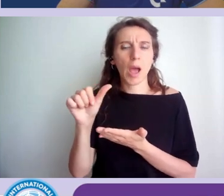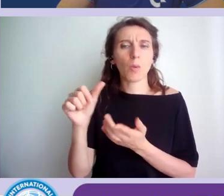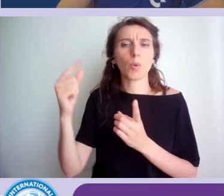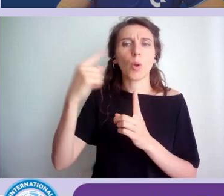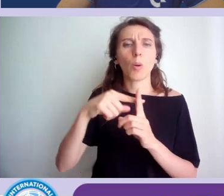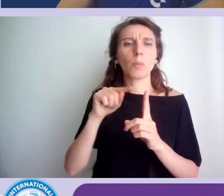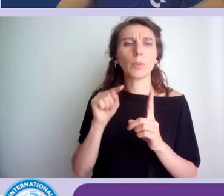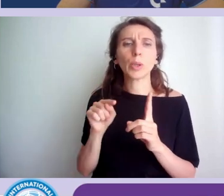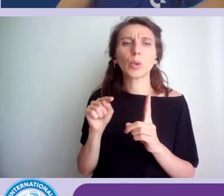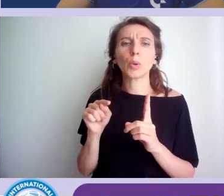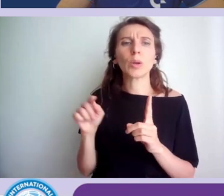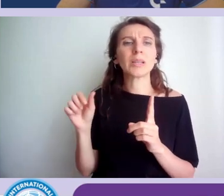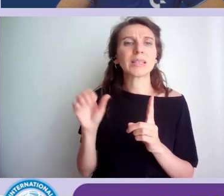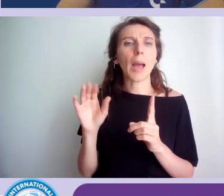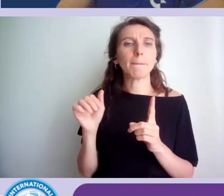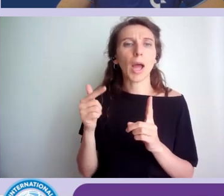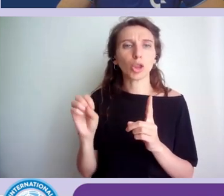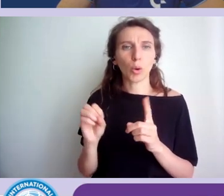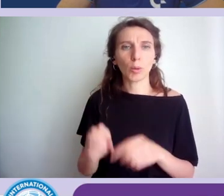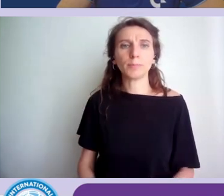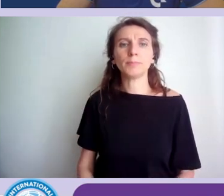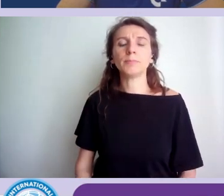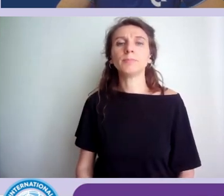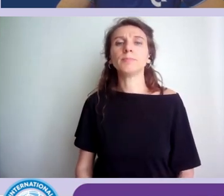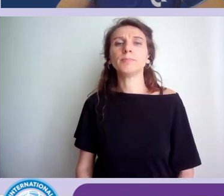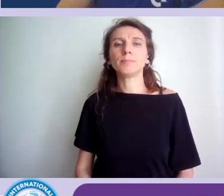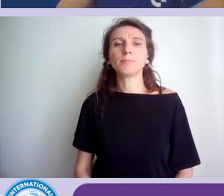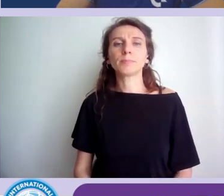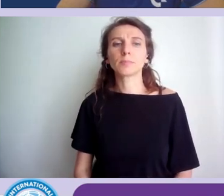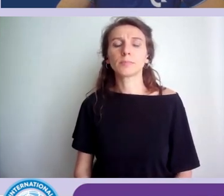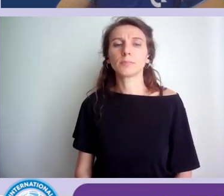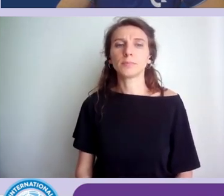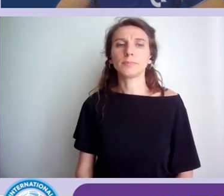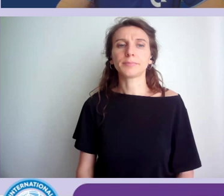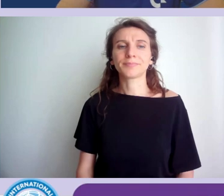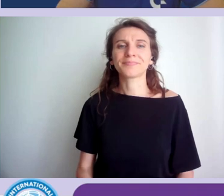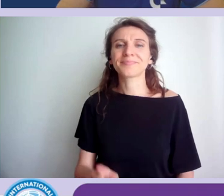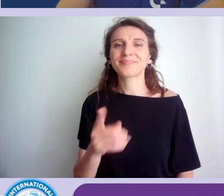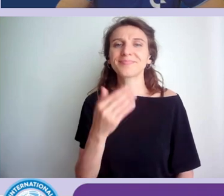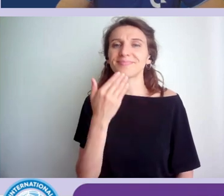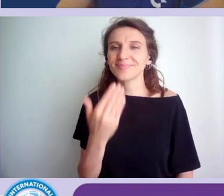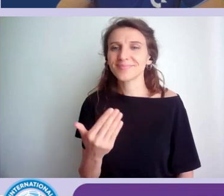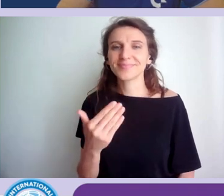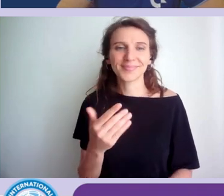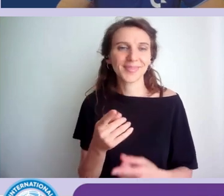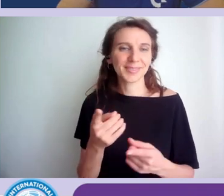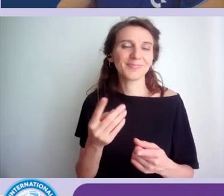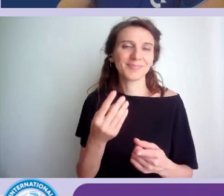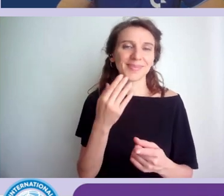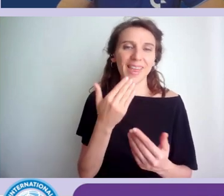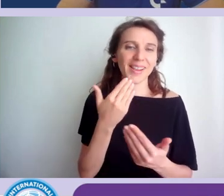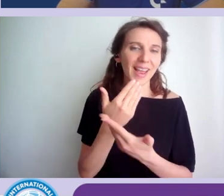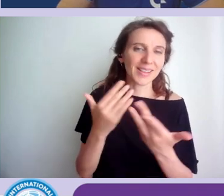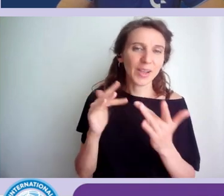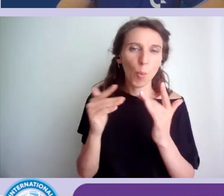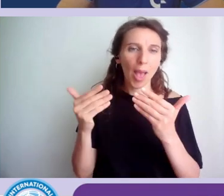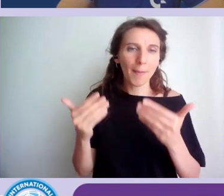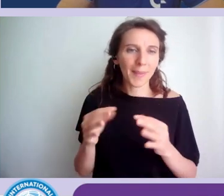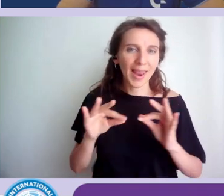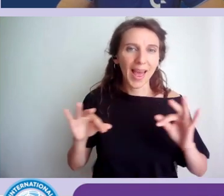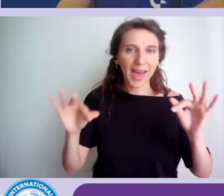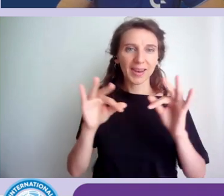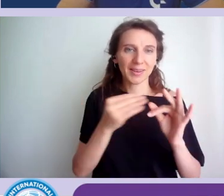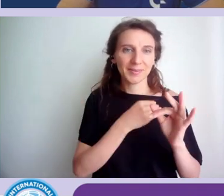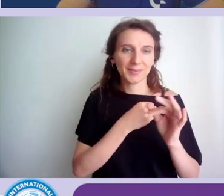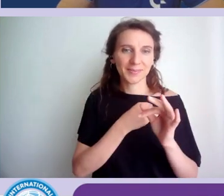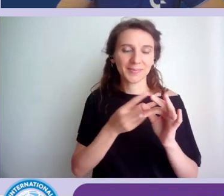e a A sabato allora eh Ci ringraziano per il webinar eh chiedono